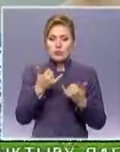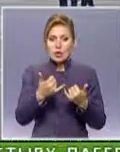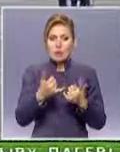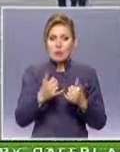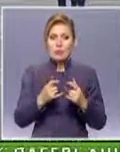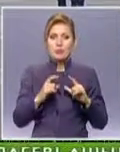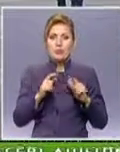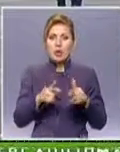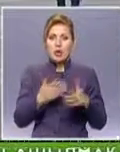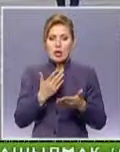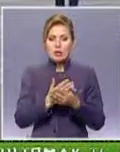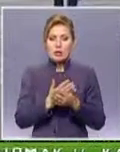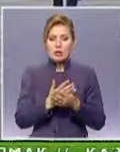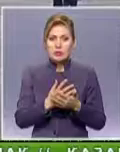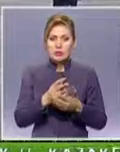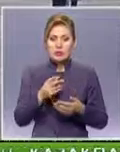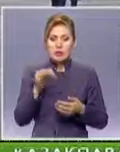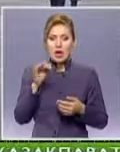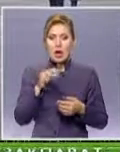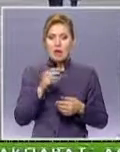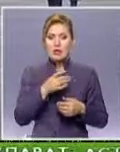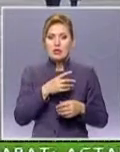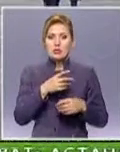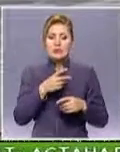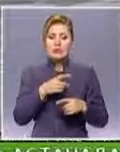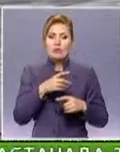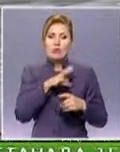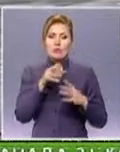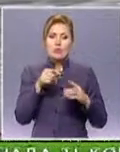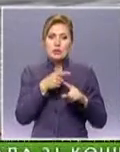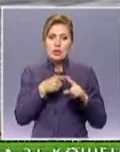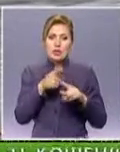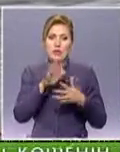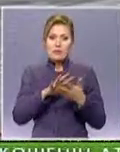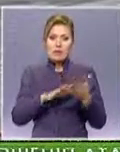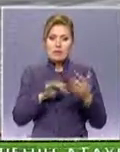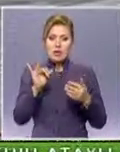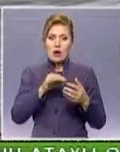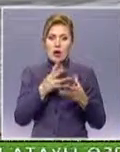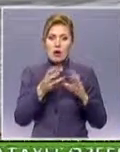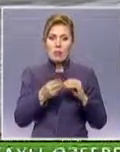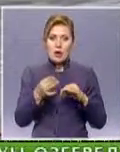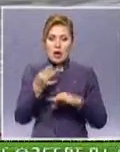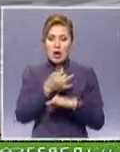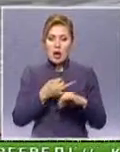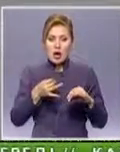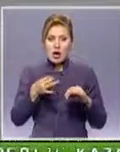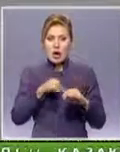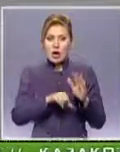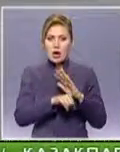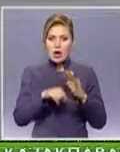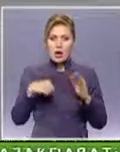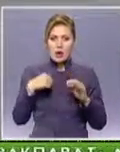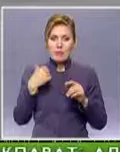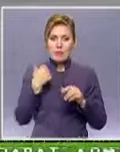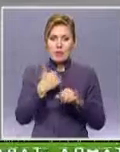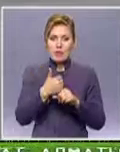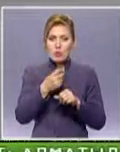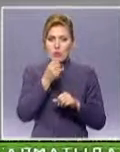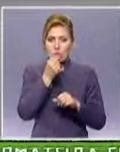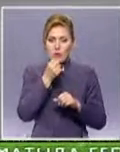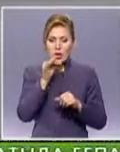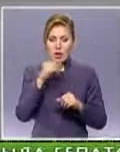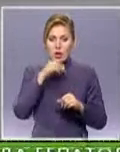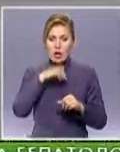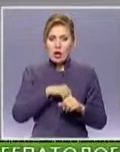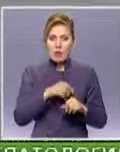түсіп жатыр. Кәсіпкерлер палатасына түскен шағымдардың жартысы әуе көлік саласынан келген. Әңгіменің төркіні шыққан тамаққа қатысты шағым ұшақ